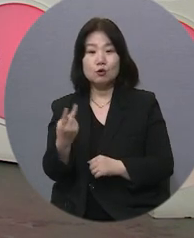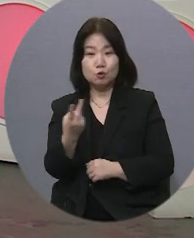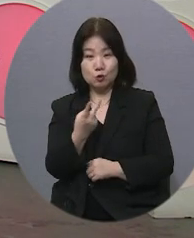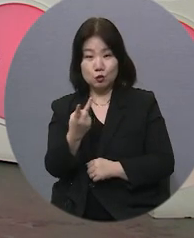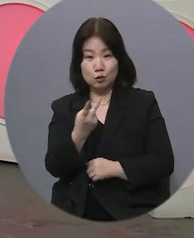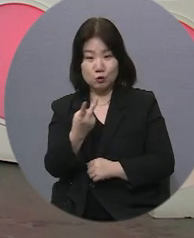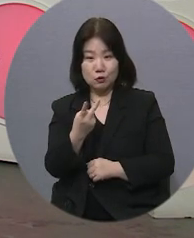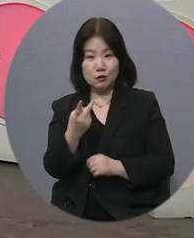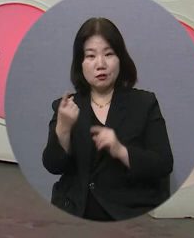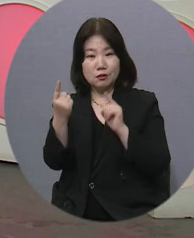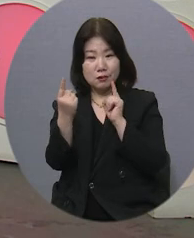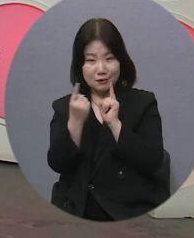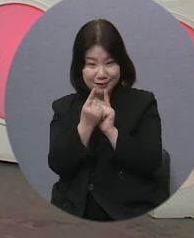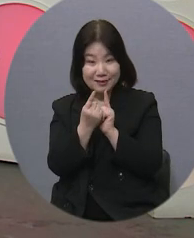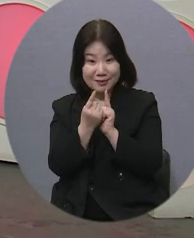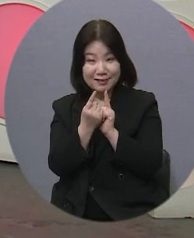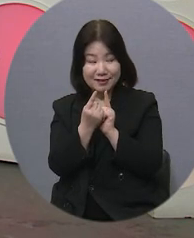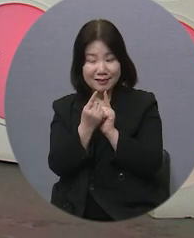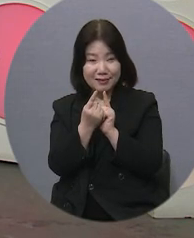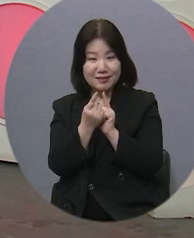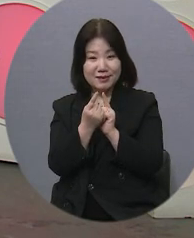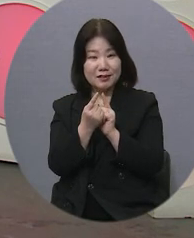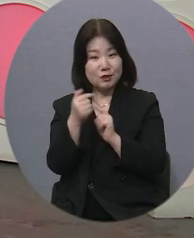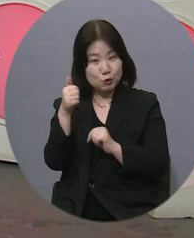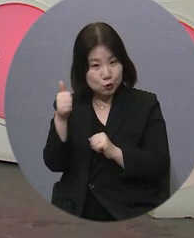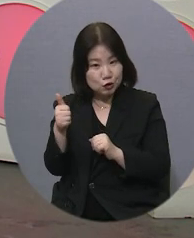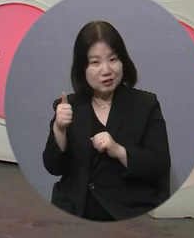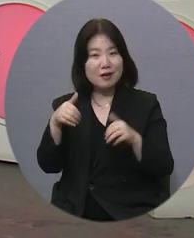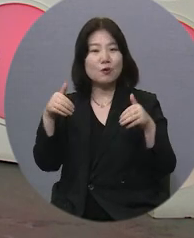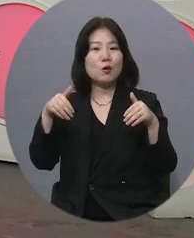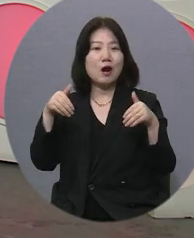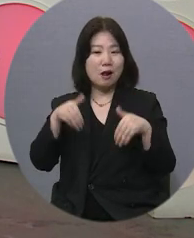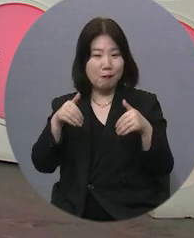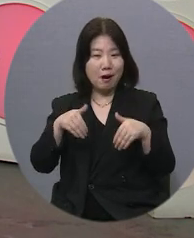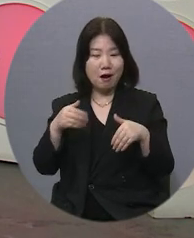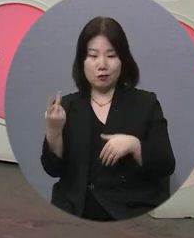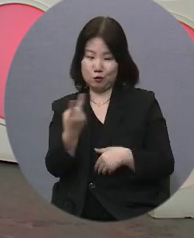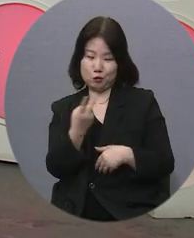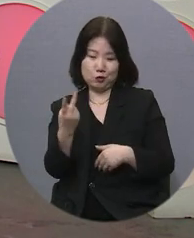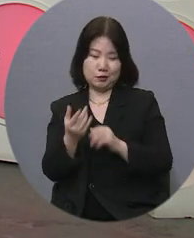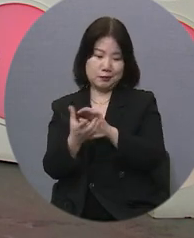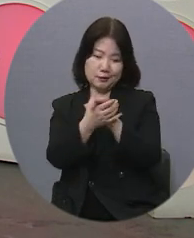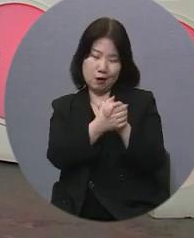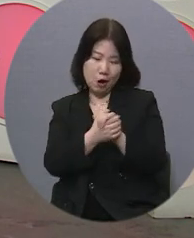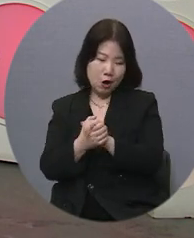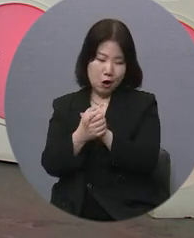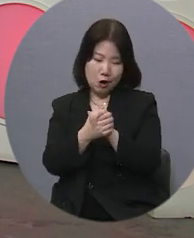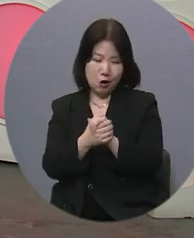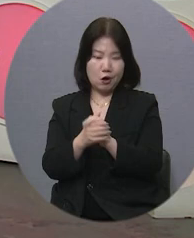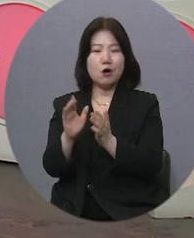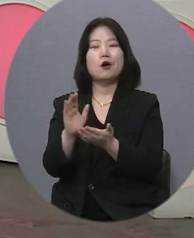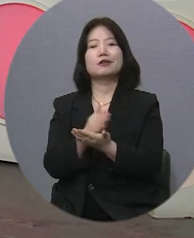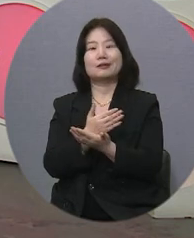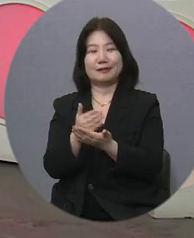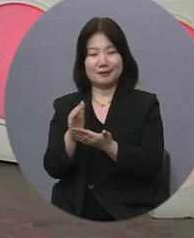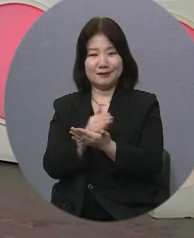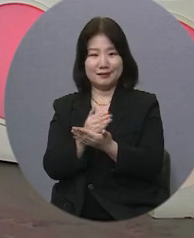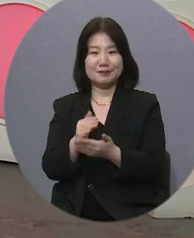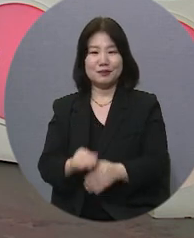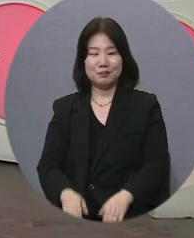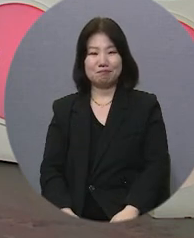분들이 만남이 노사 관계가 만난 거잖아. 만나면서 서로 정을 주고받고 음식 해라. 그렇죠.